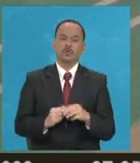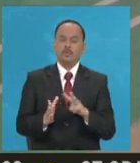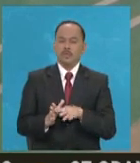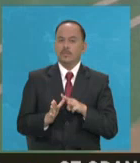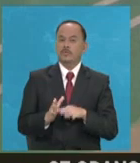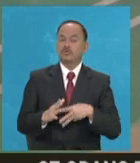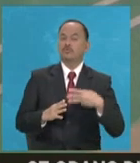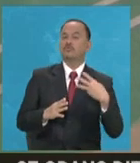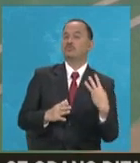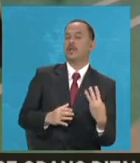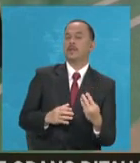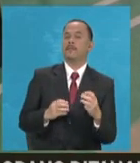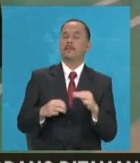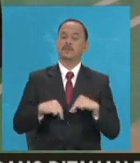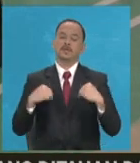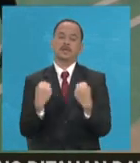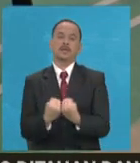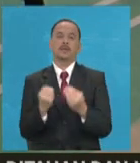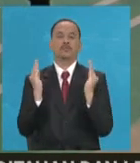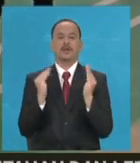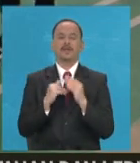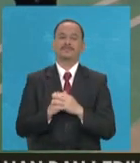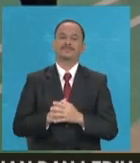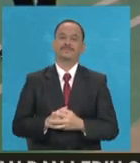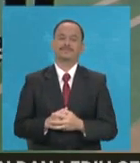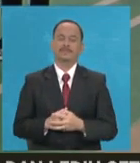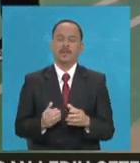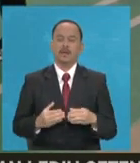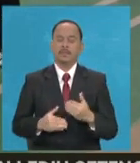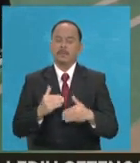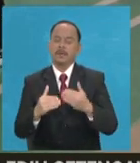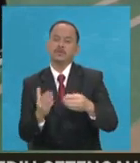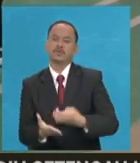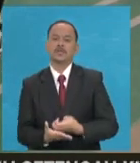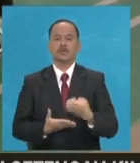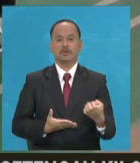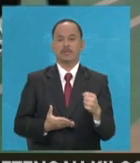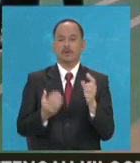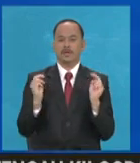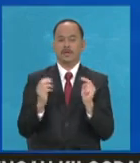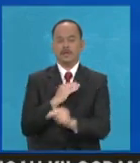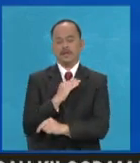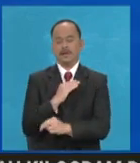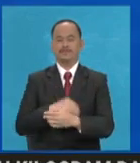masyarakat benda yang berkualiti serta memajukan ekonomi negara yang bersifat Dynamic